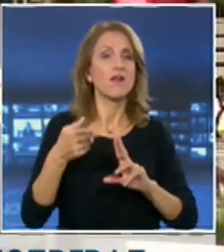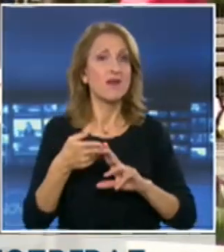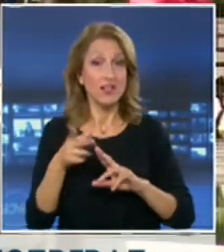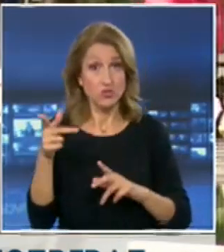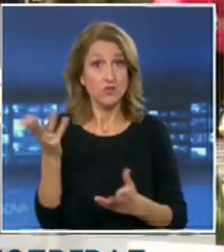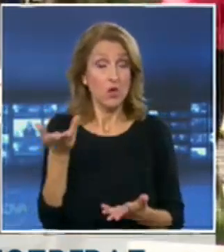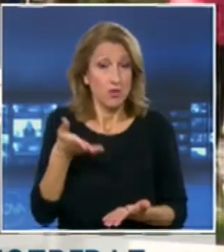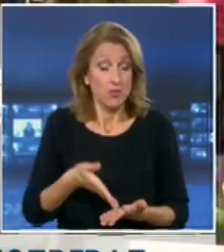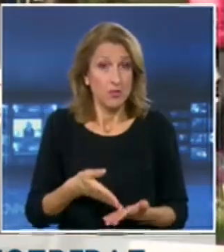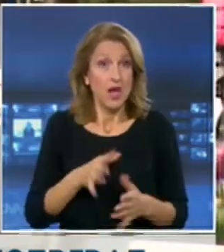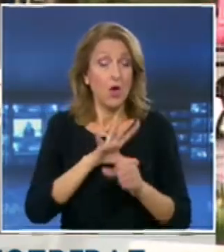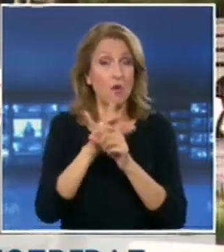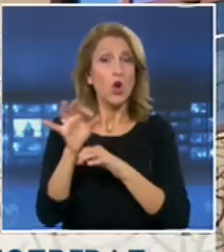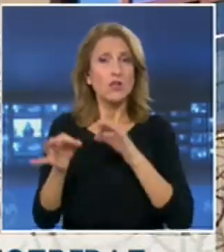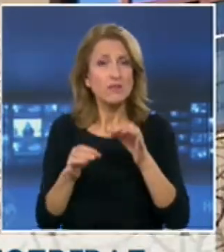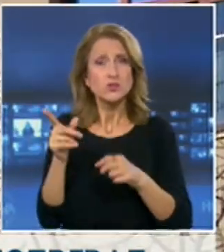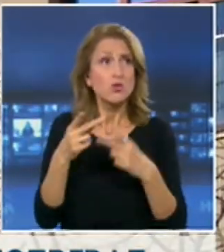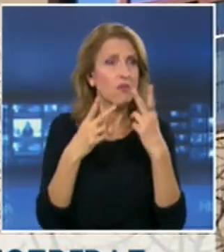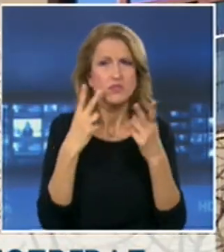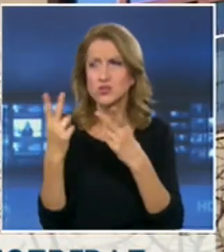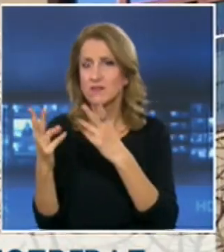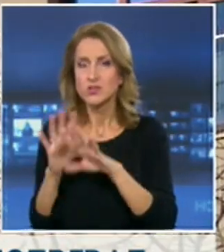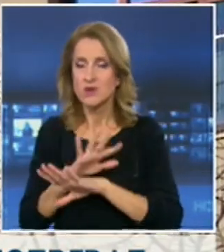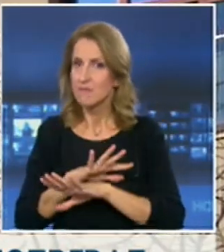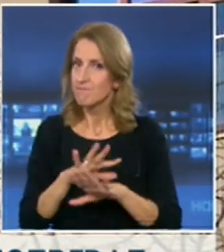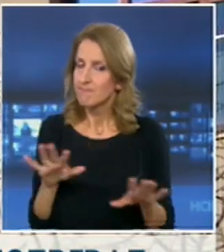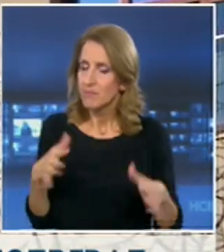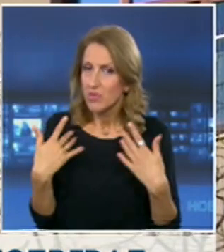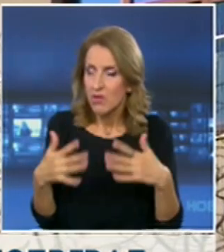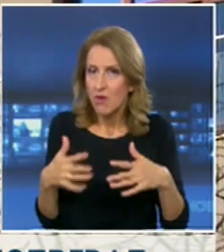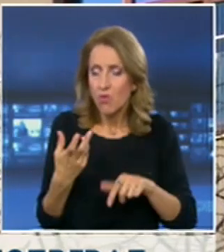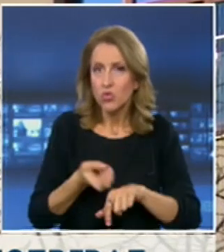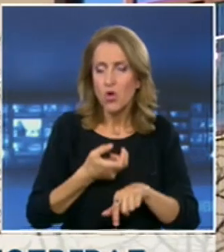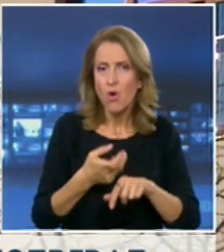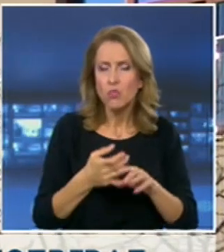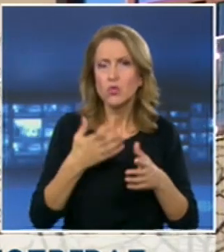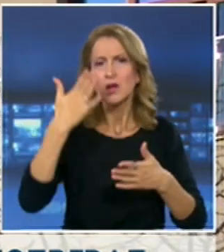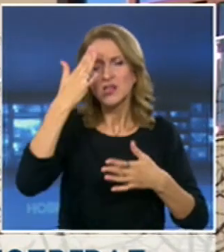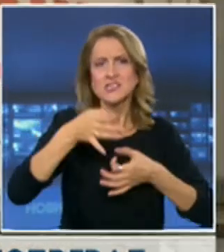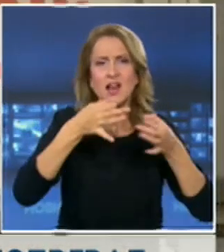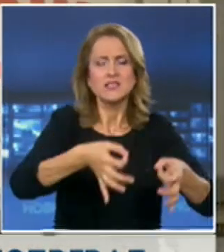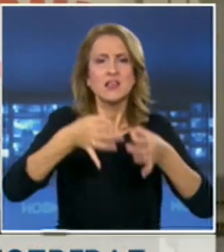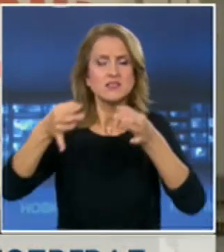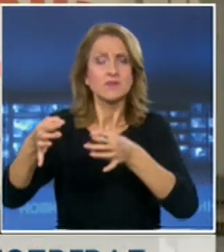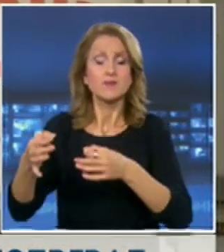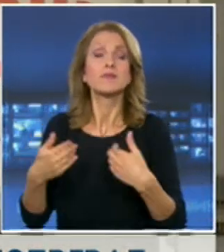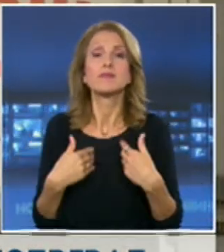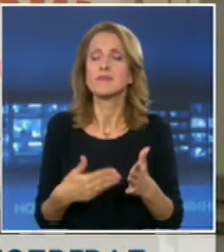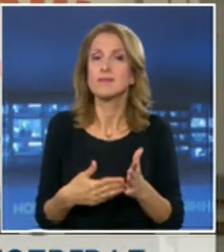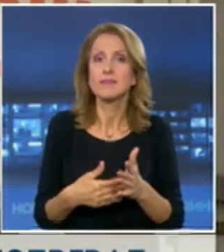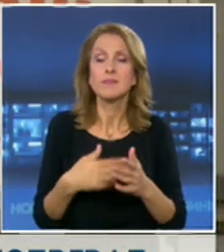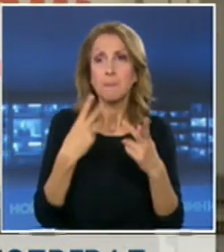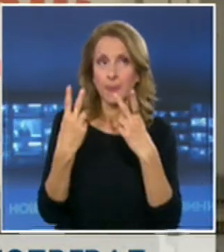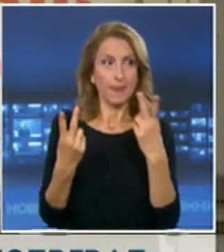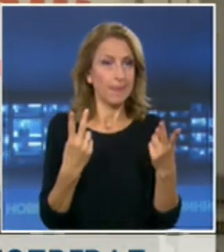премина през коронавируса, но е свидетел как колегите му в отделенията масово се заразяват. Моите мотиви са на базата на това, което се съобщава,